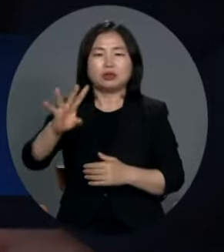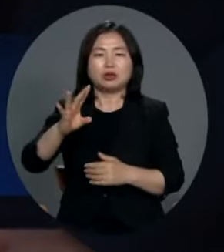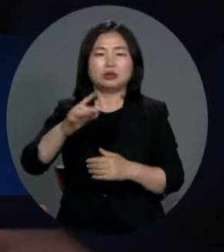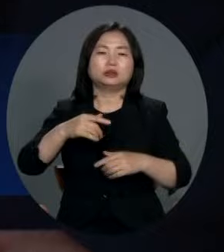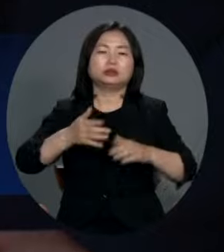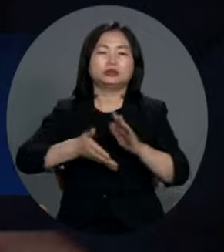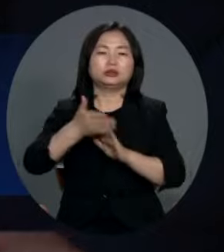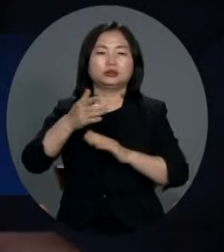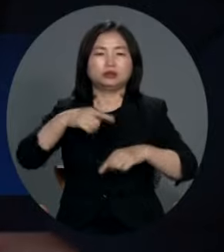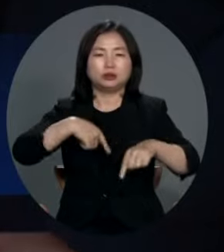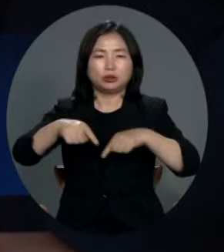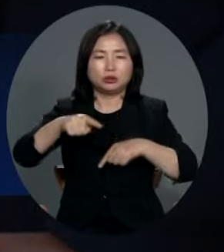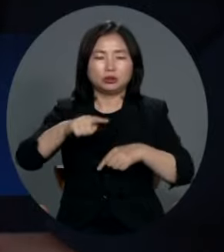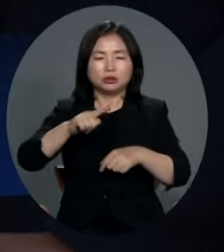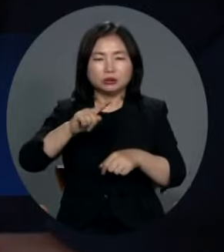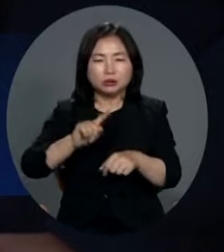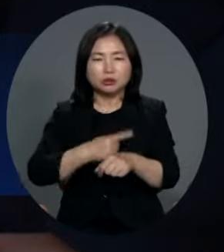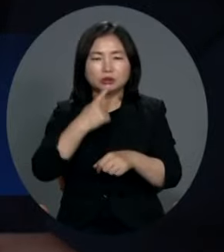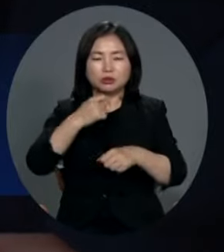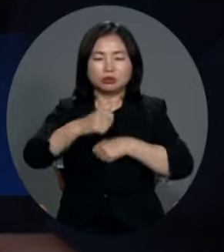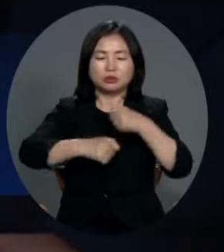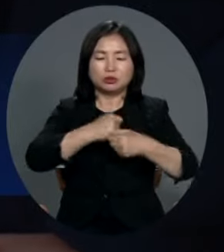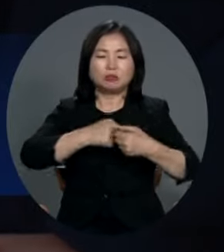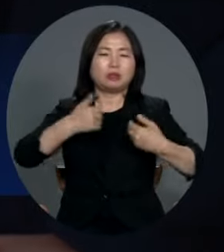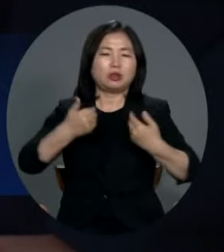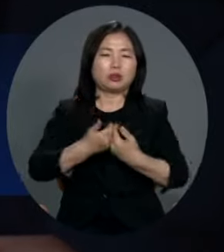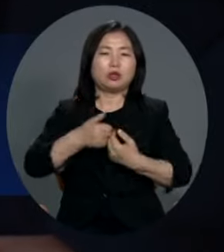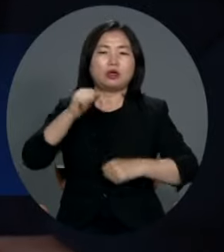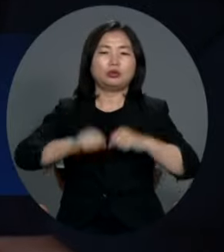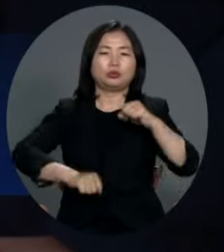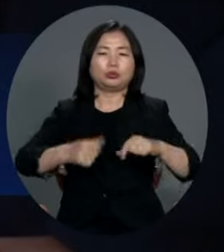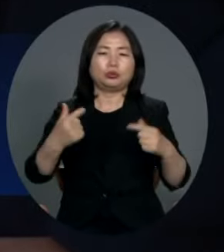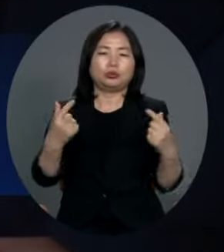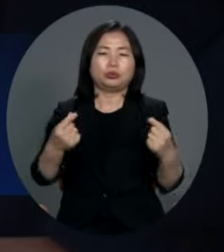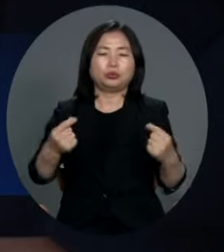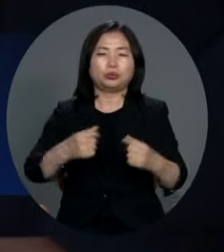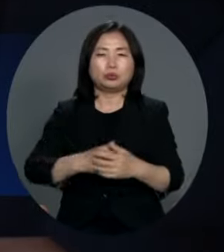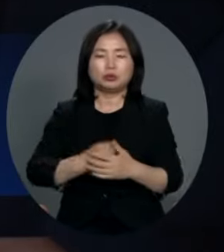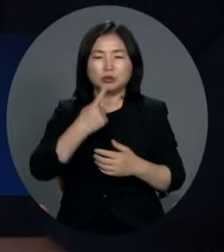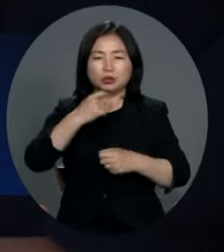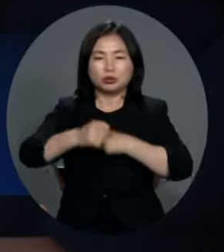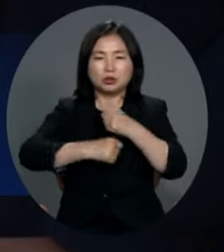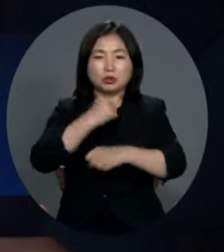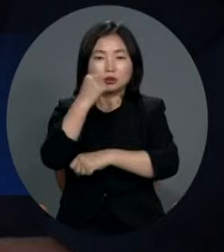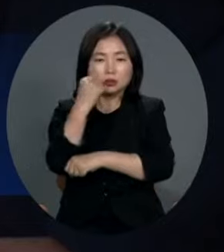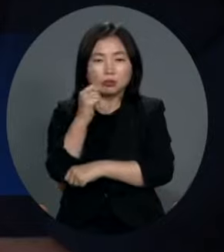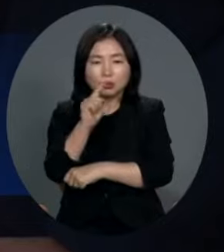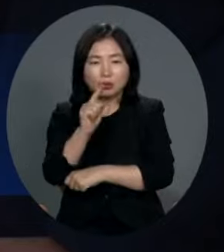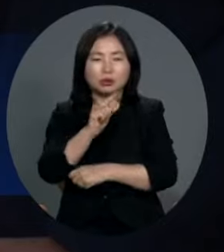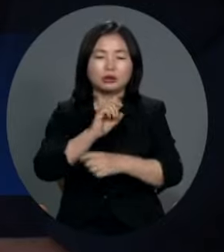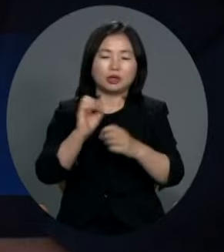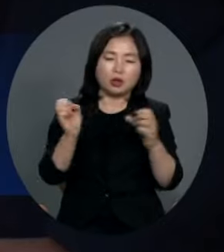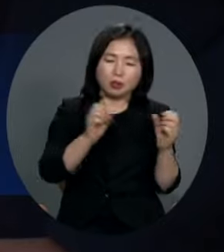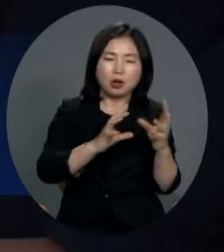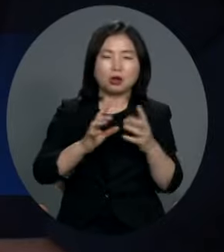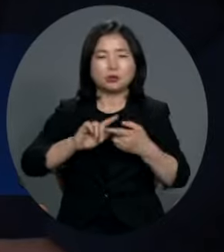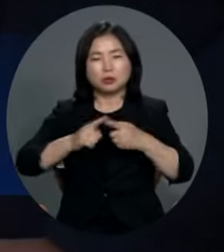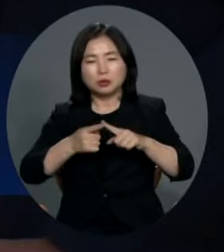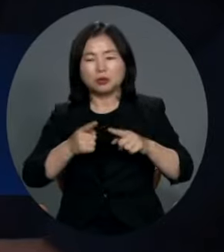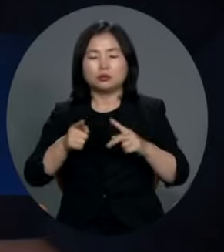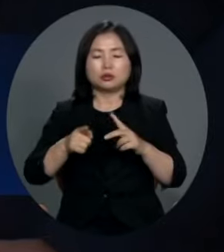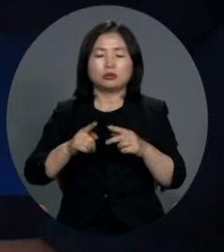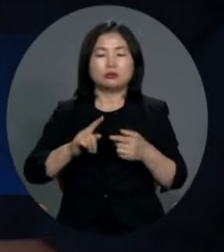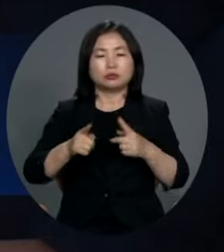밀어붙이는이 시 선 민주주의를 하는 행위입니다 주주의 본칙 대화라는 것은